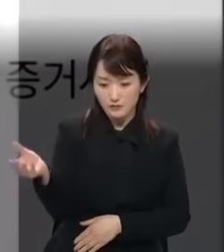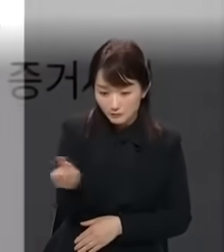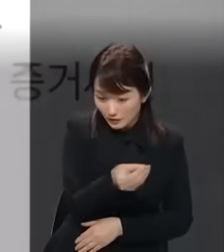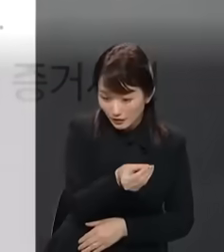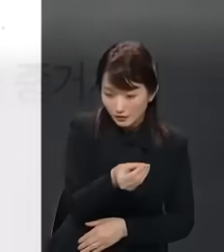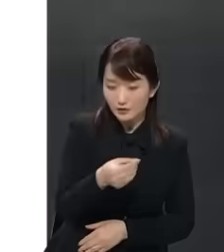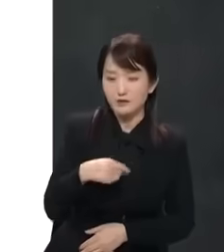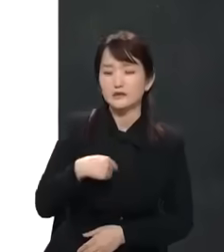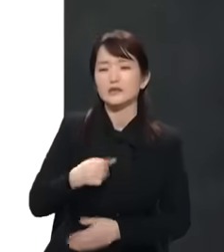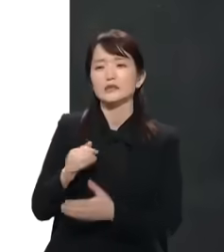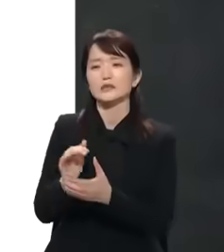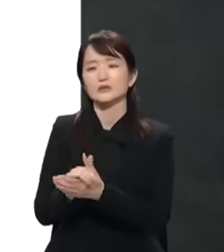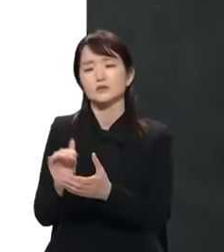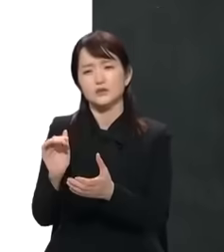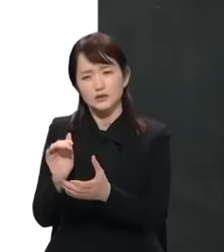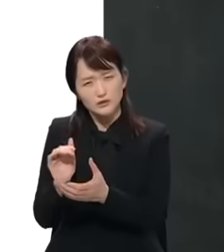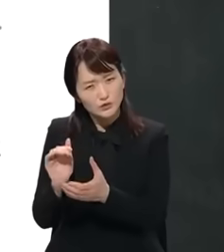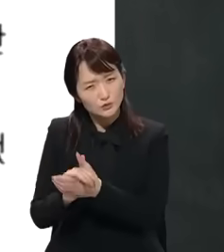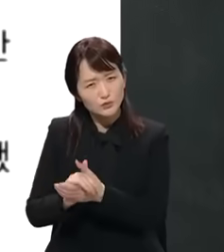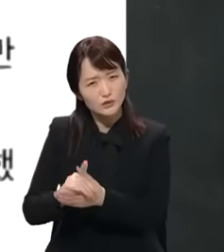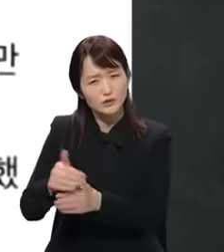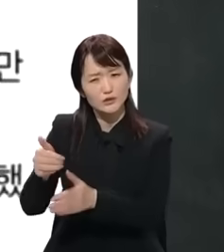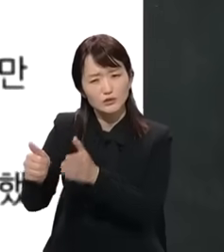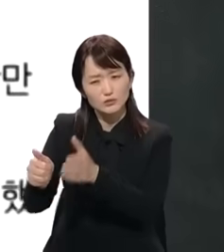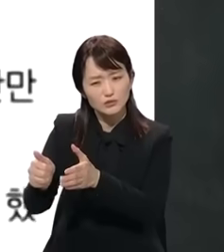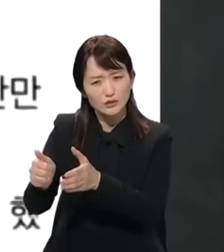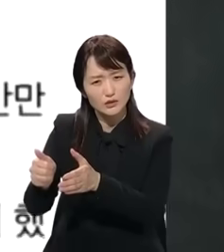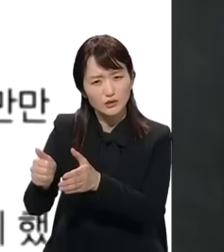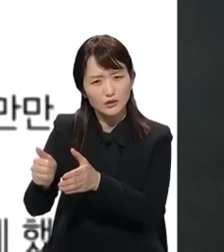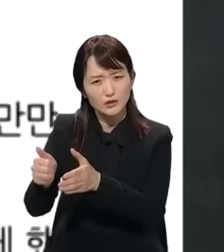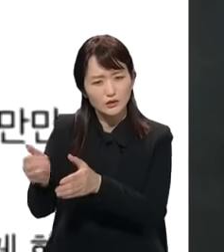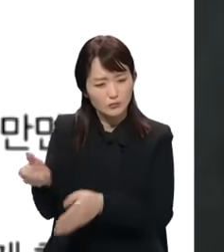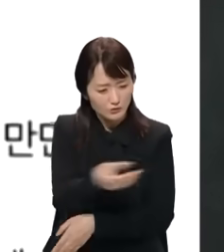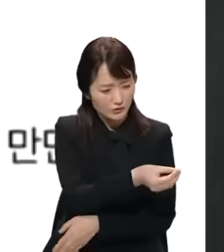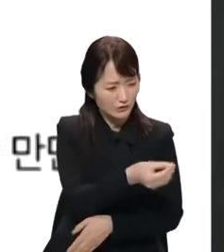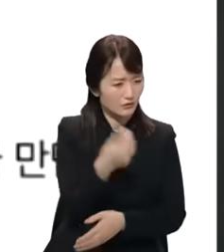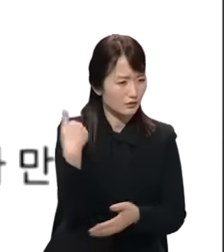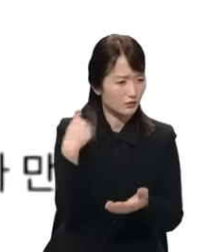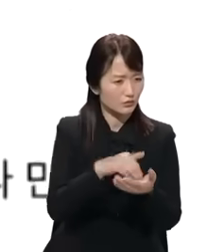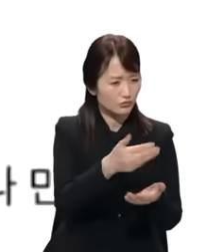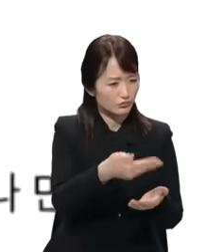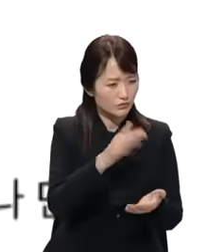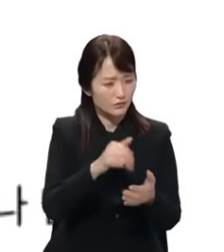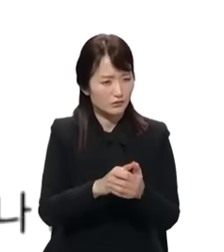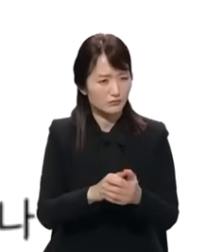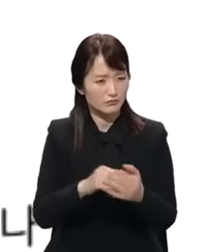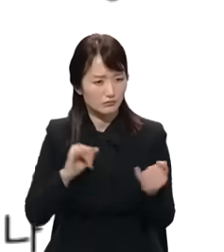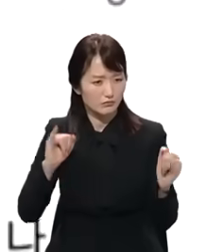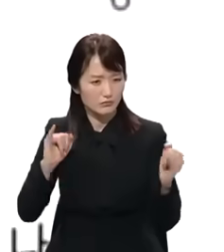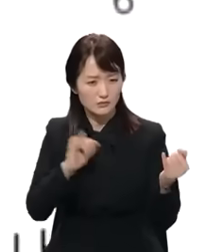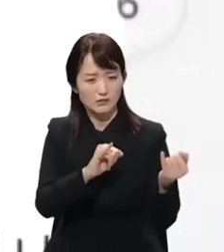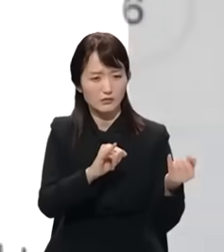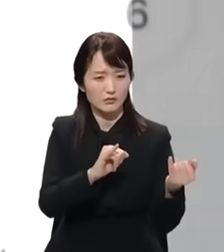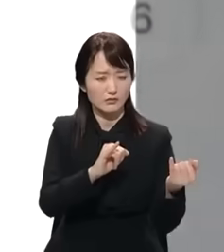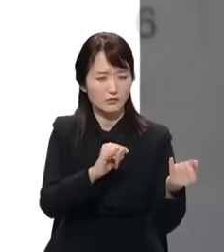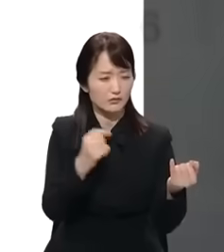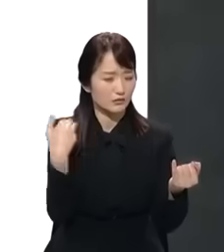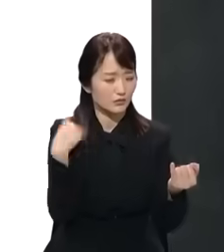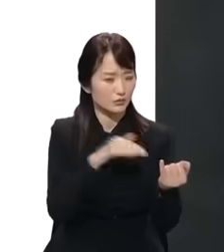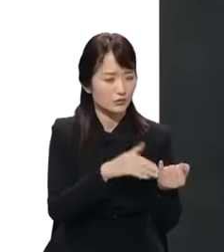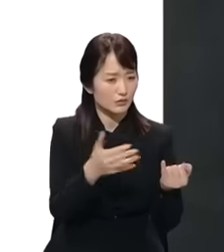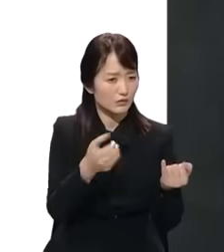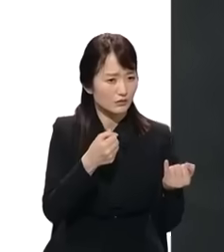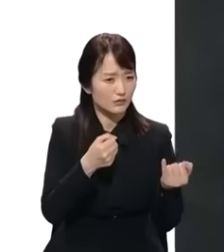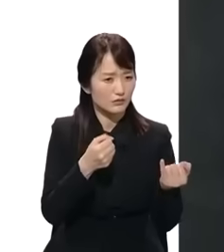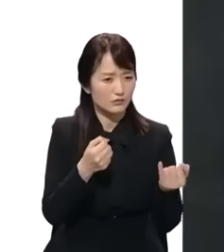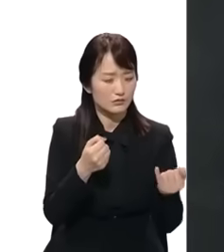친구 거를 갖다가 부탁하면서 빌려줬는데 안 줘서 나중에 찾아갔더니 욕을 하면서 꺼지라고 했다라고 주장을